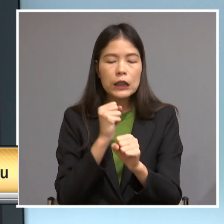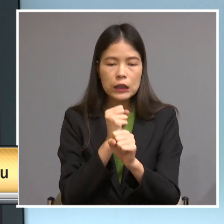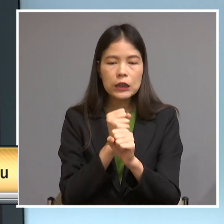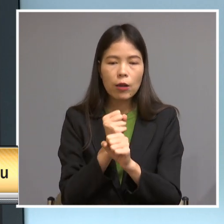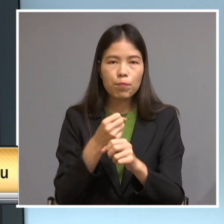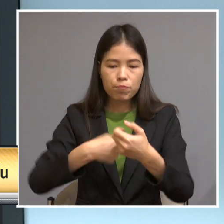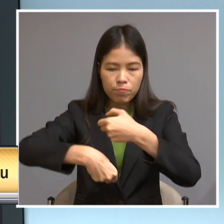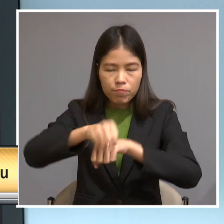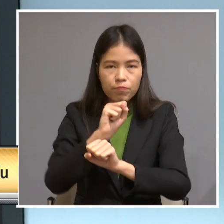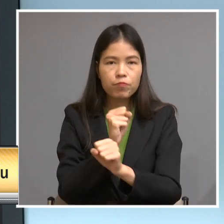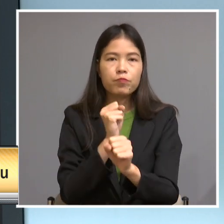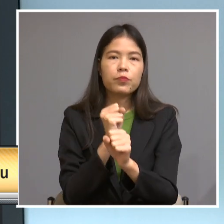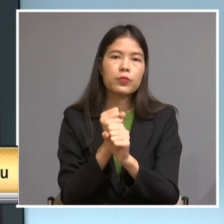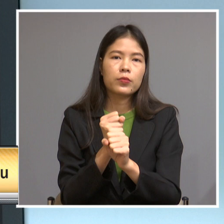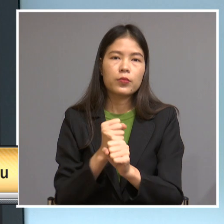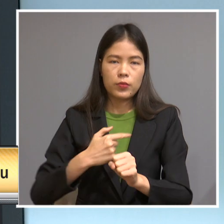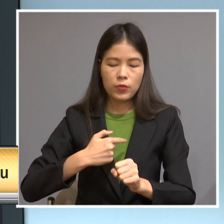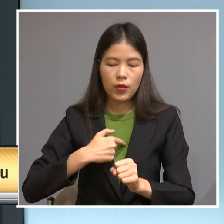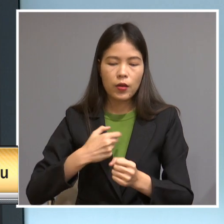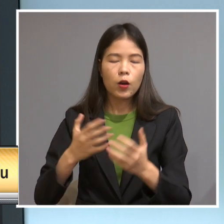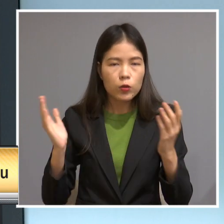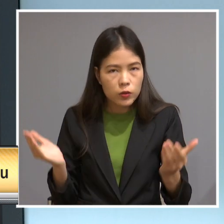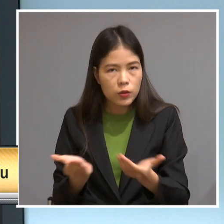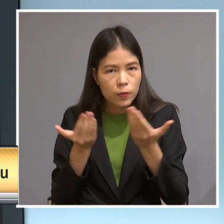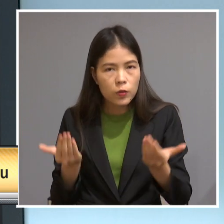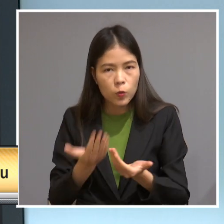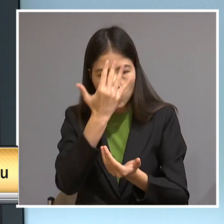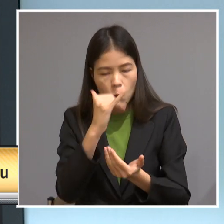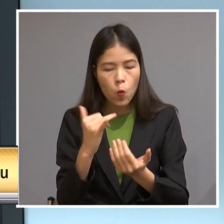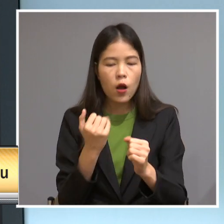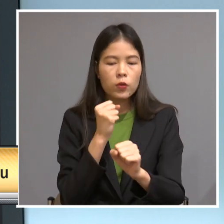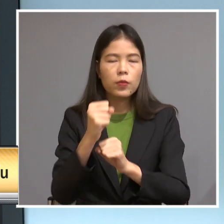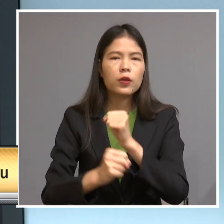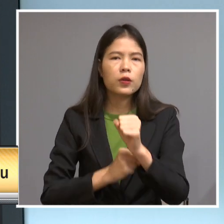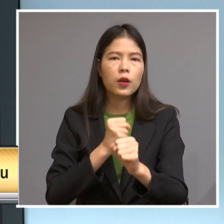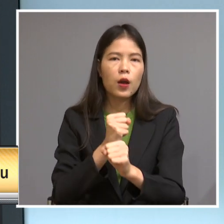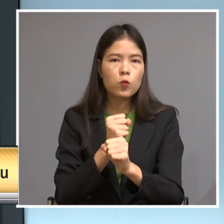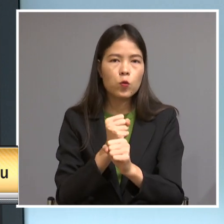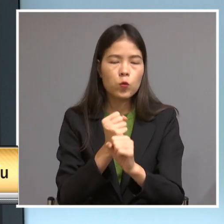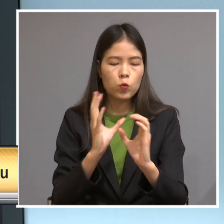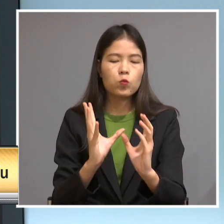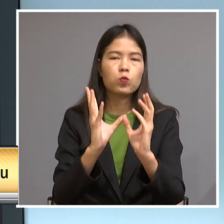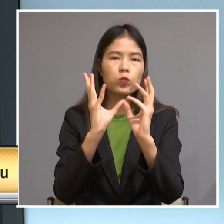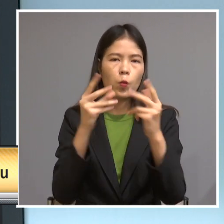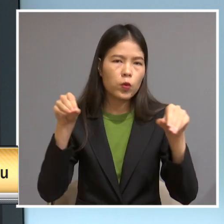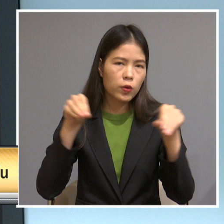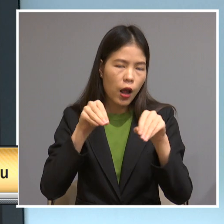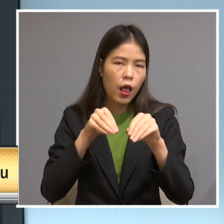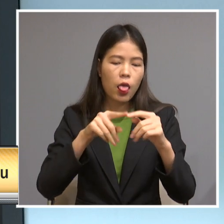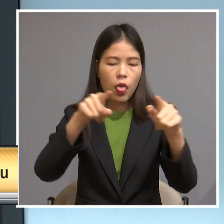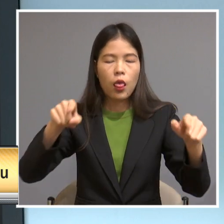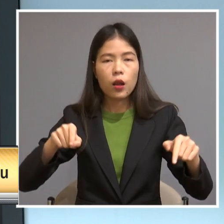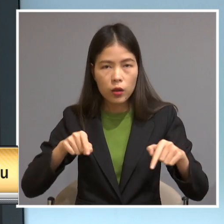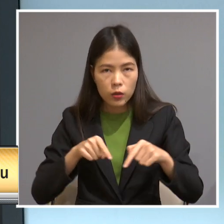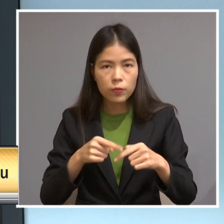ผมมส่นจะสบรณิ ผม Products tenureต้ขอต่อเพระมัจะหมดอายุอยู่แล้ที่ขอใช้พืนTHE PPAการแงปน sąโุธต้